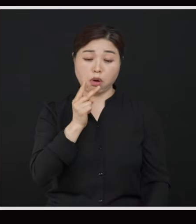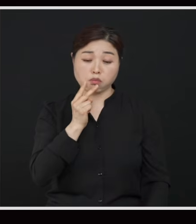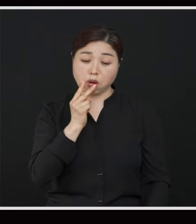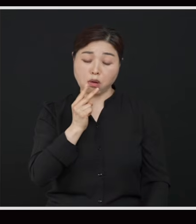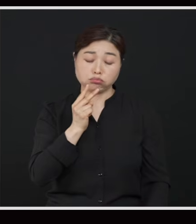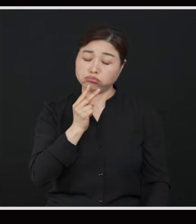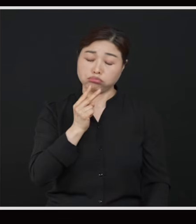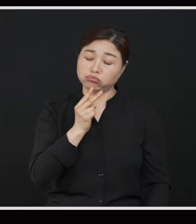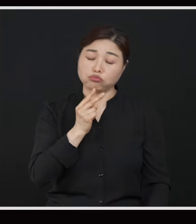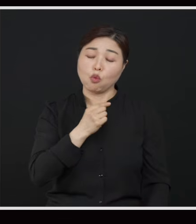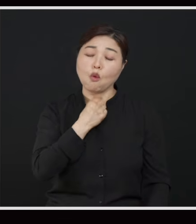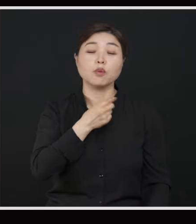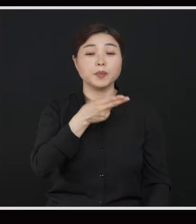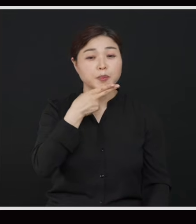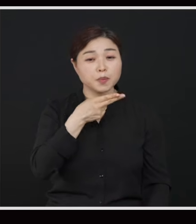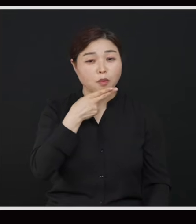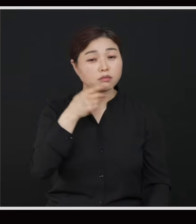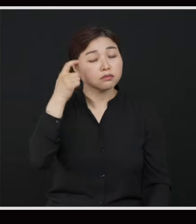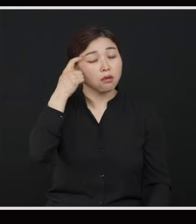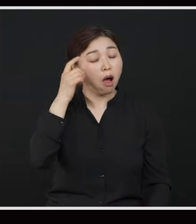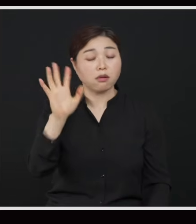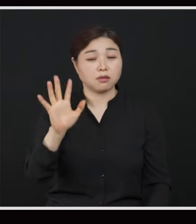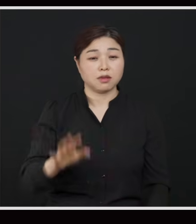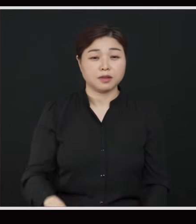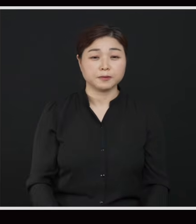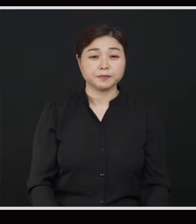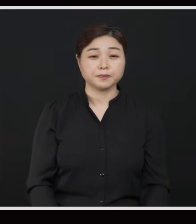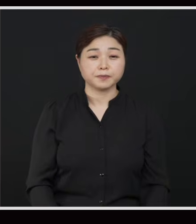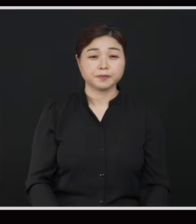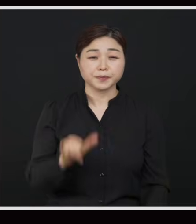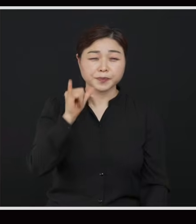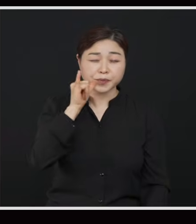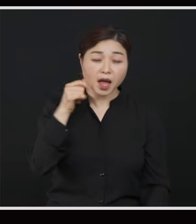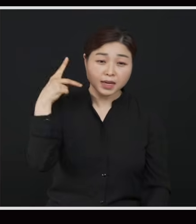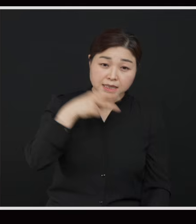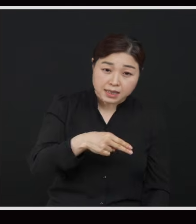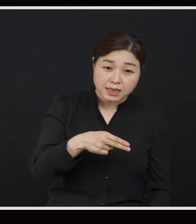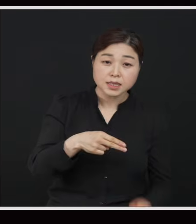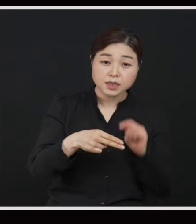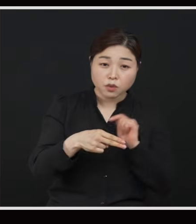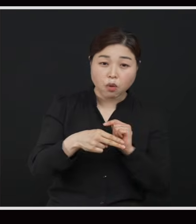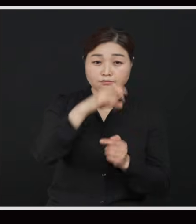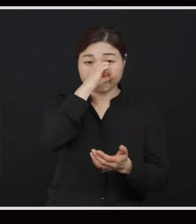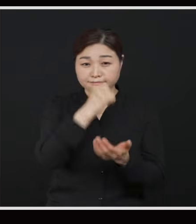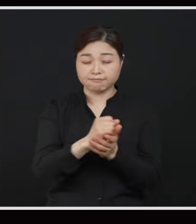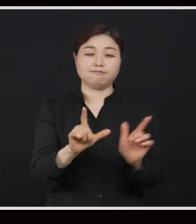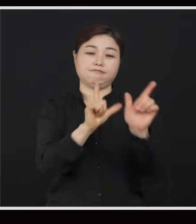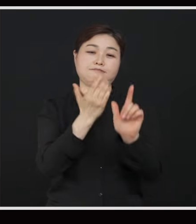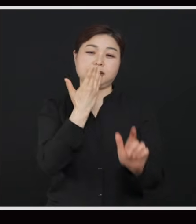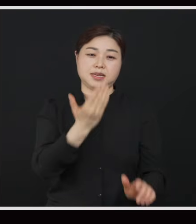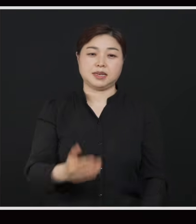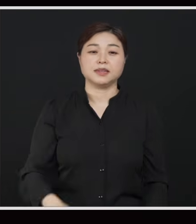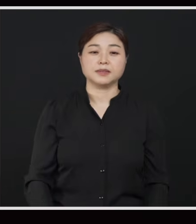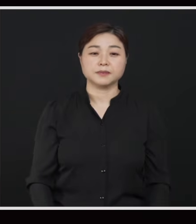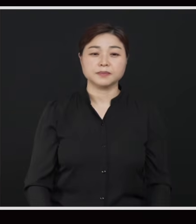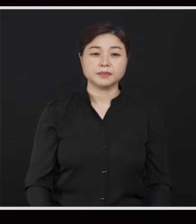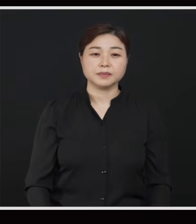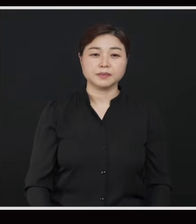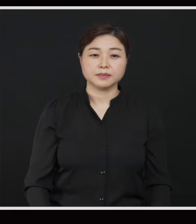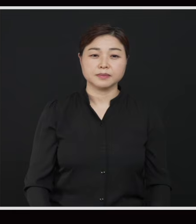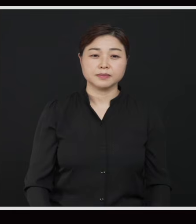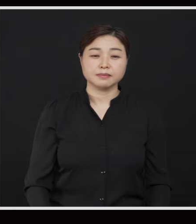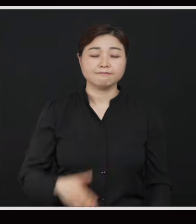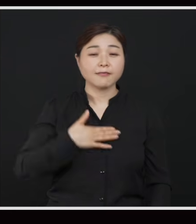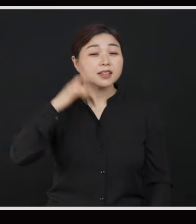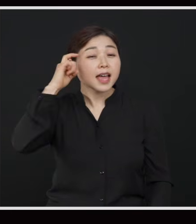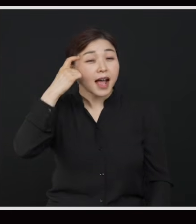언제 그랬냐는 듯이 뭐 생각 더 이상 안 납니다. 이게 중독성을 끊고서도 정상 생활을 할 수가